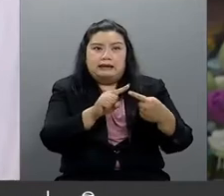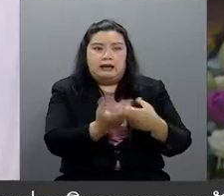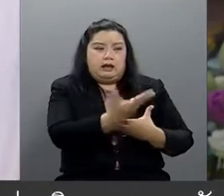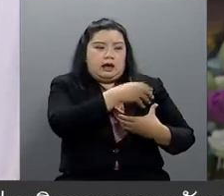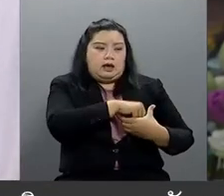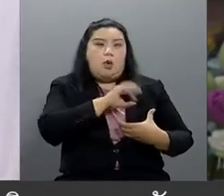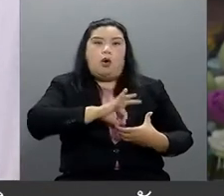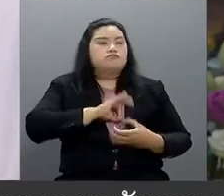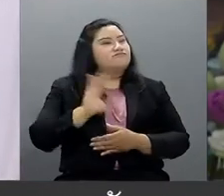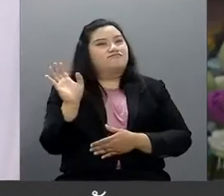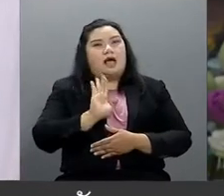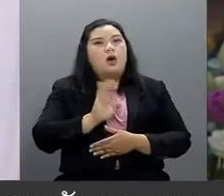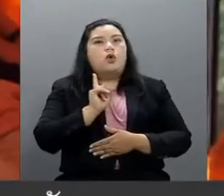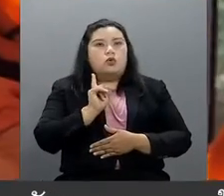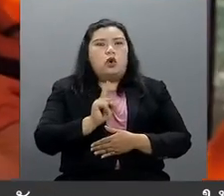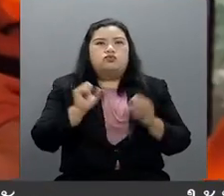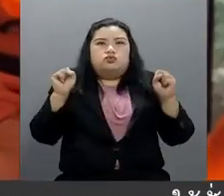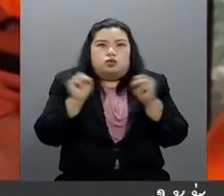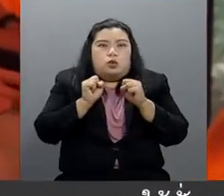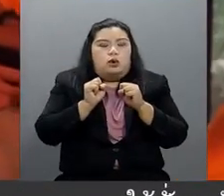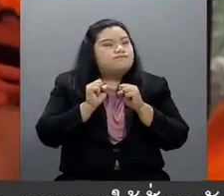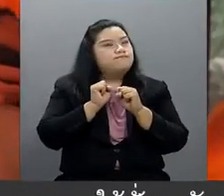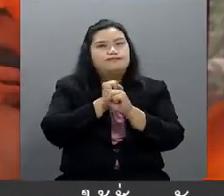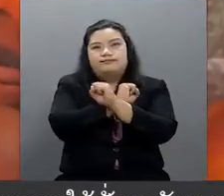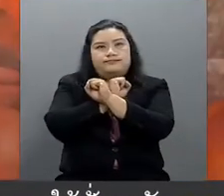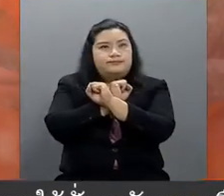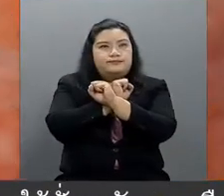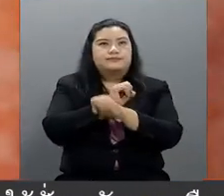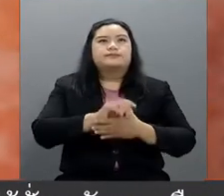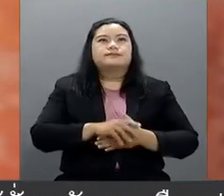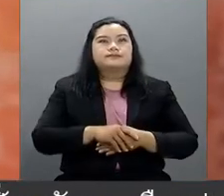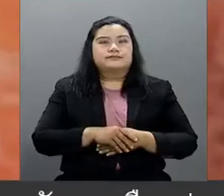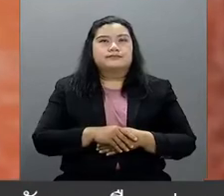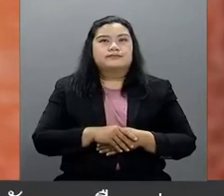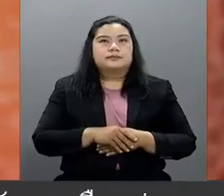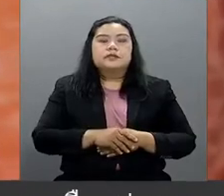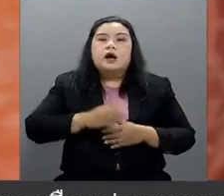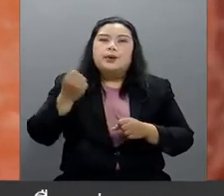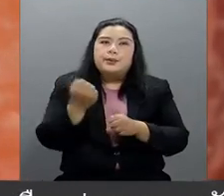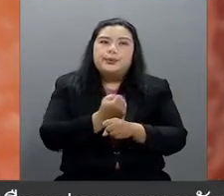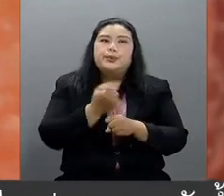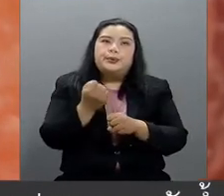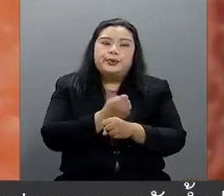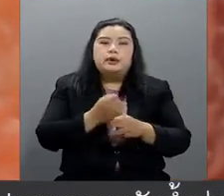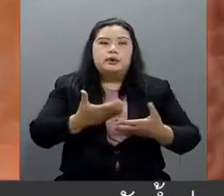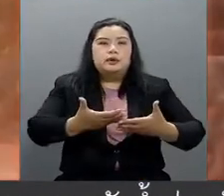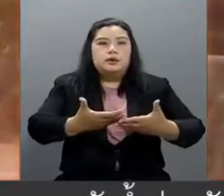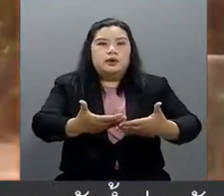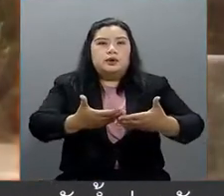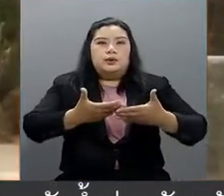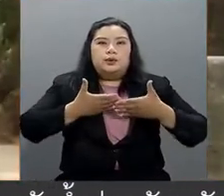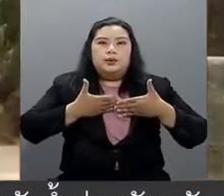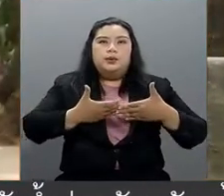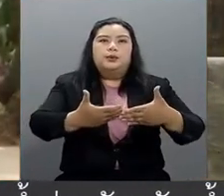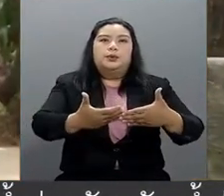ออกมาจากความกลัวให้ได้ค่ะ การฝึกสติด้วยการกำหนดลมหายใจทำได้หลายวิธีทั้งนั่งส